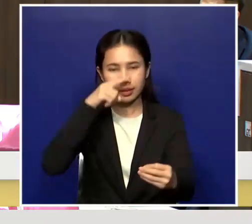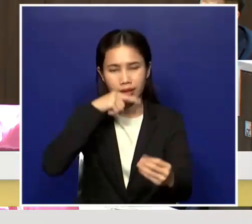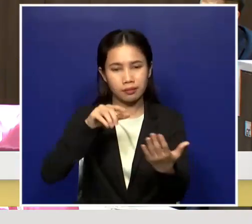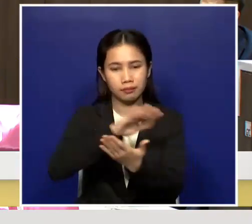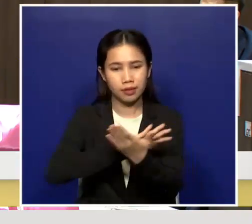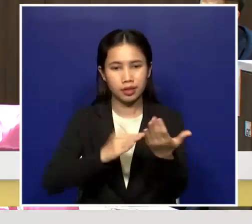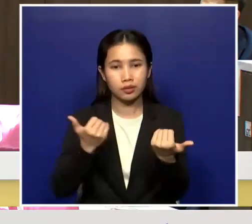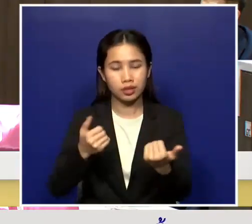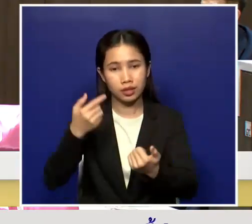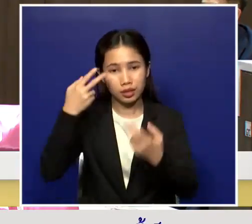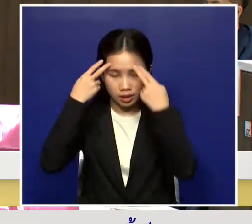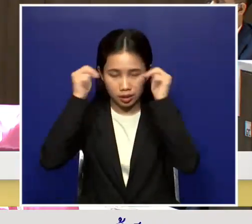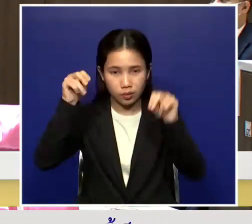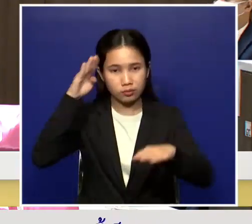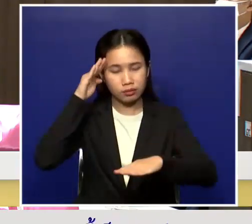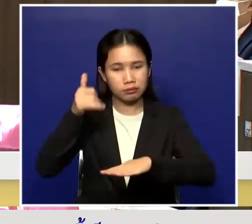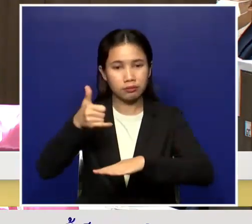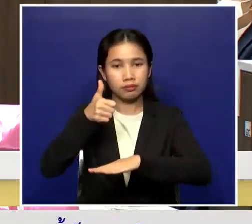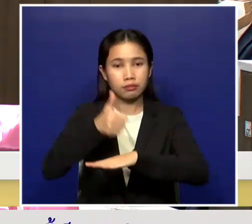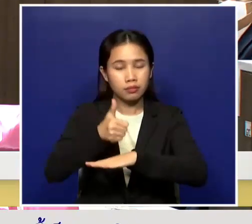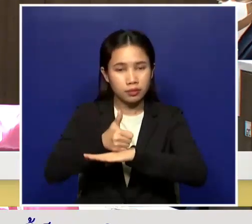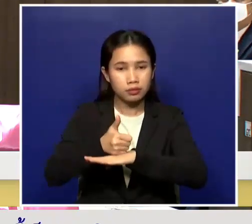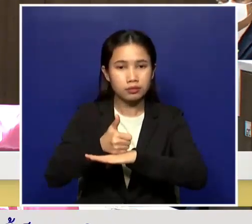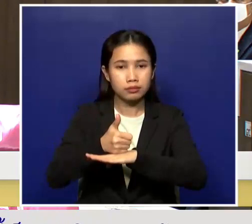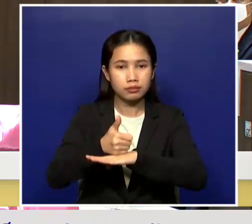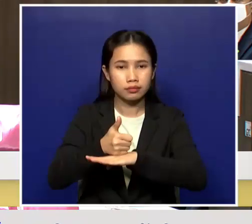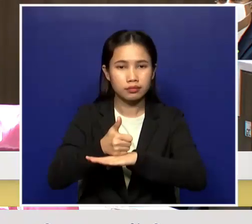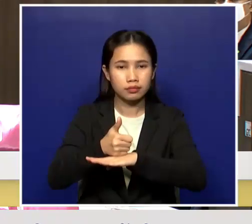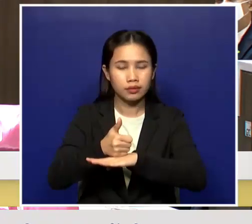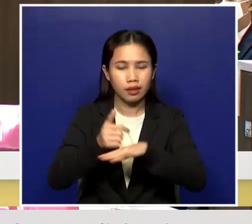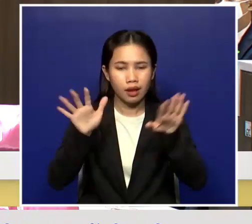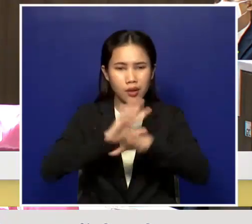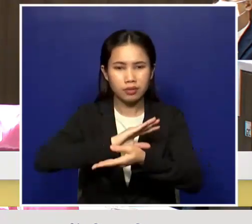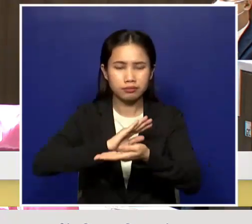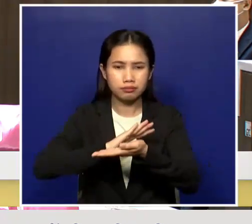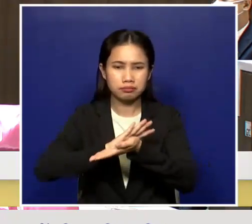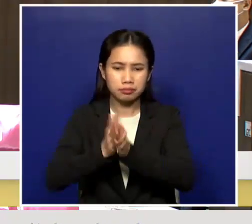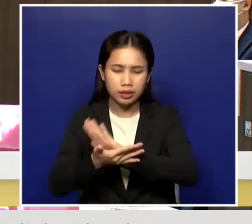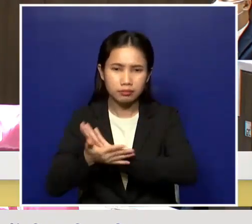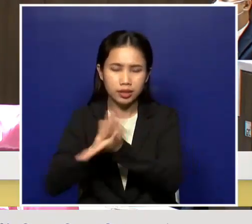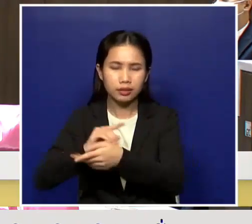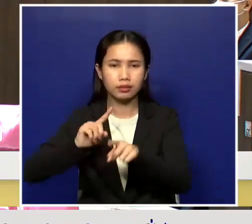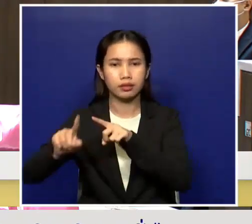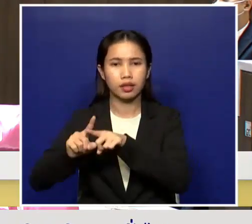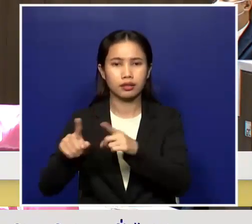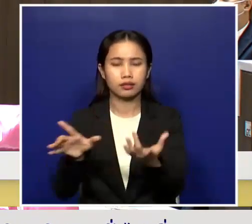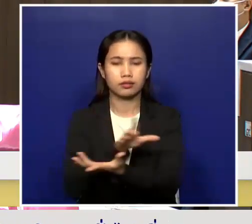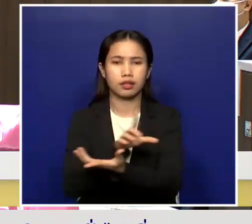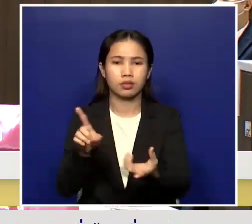ายกเขาเรียกเป็นยุคที่เรียกว่าแผ่นดินแปรปรวนสังคม